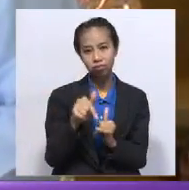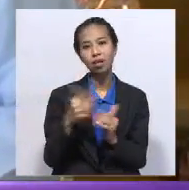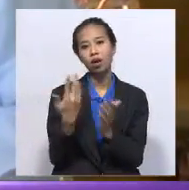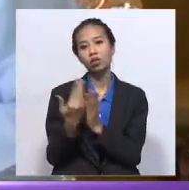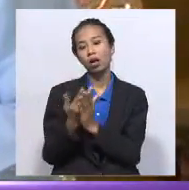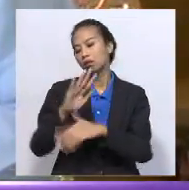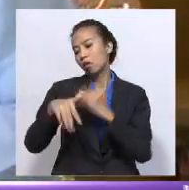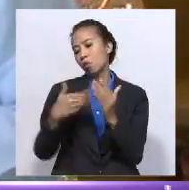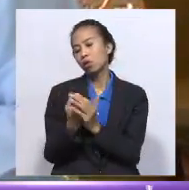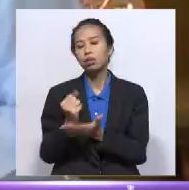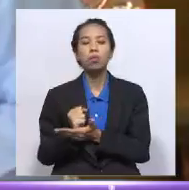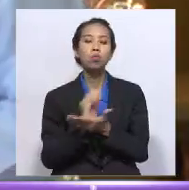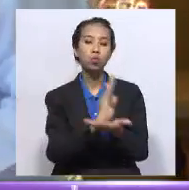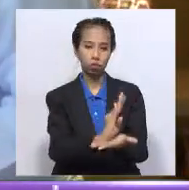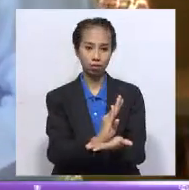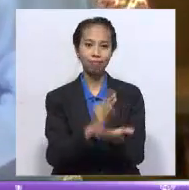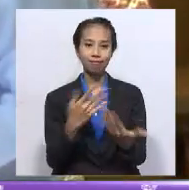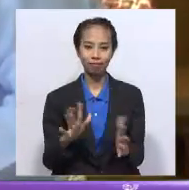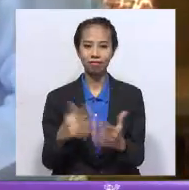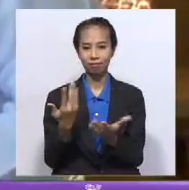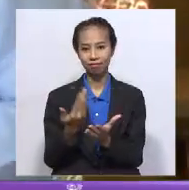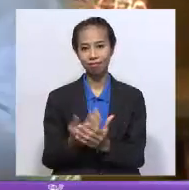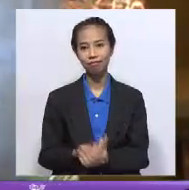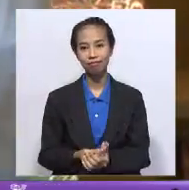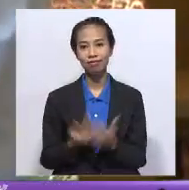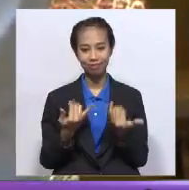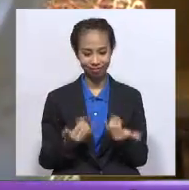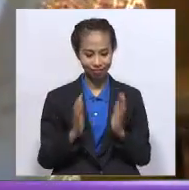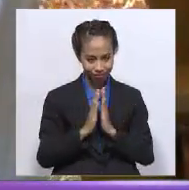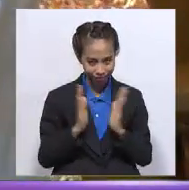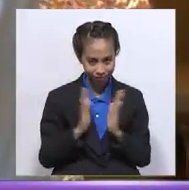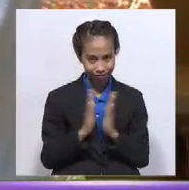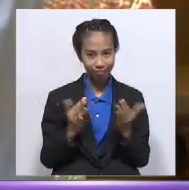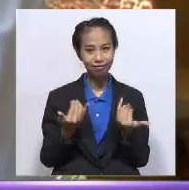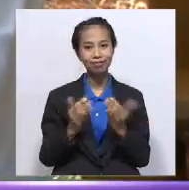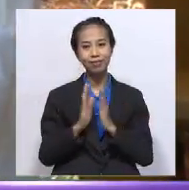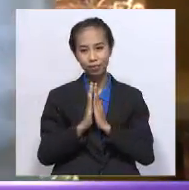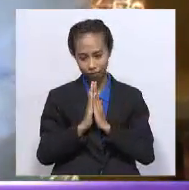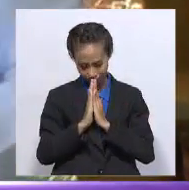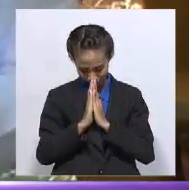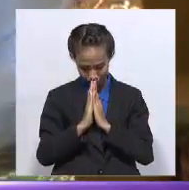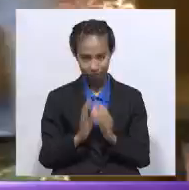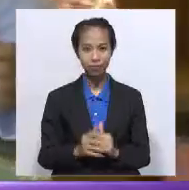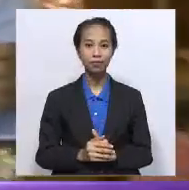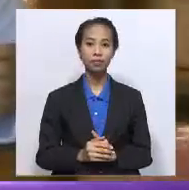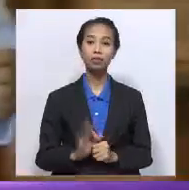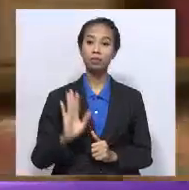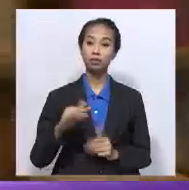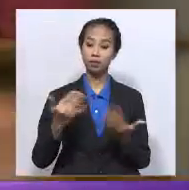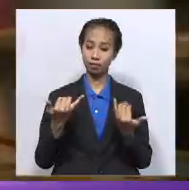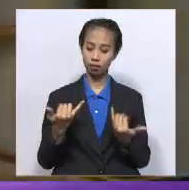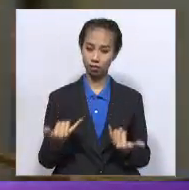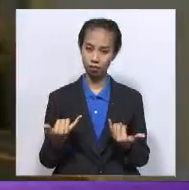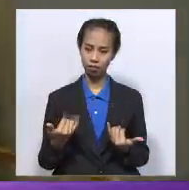ทำบุญทั้งหมดเลยได้สินค้าด้วยได้ทำบุญด้วยค่ะ ครับวันนี้ขอบคุณมากนะครับ King Power ขอบคุณค่ะ คุณผู้ชมครับนี่เป็